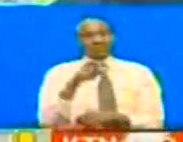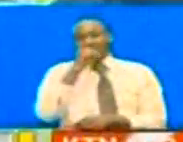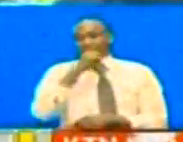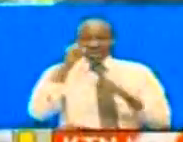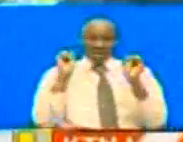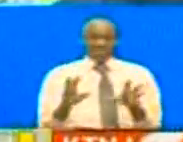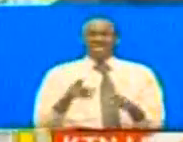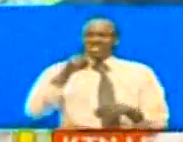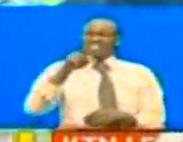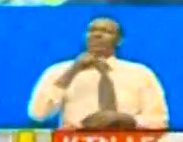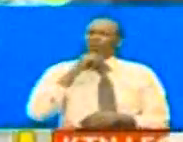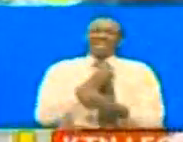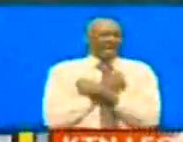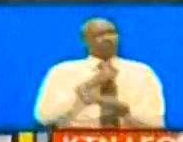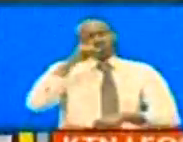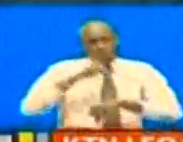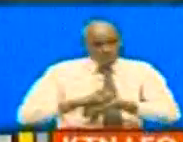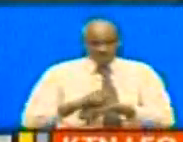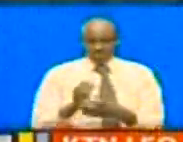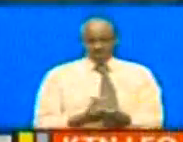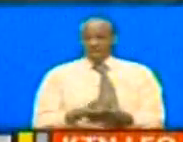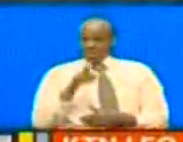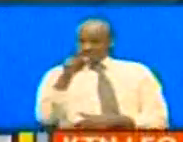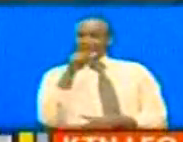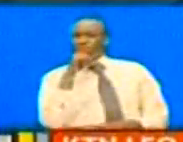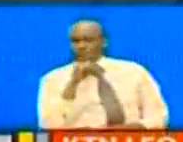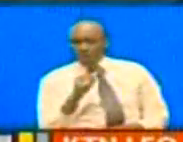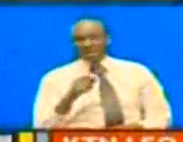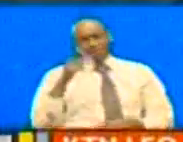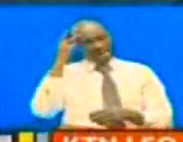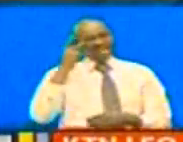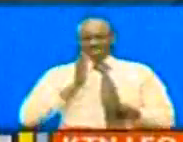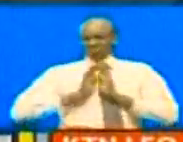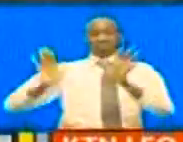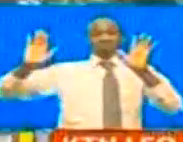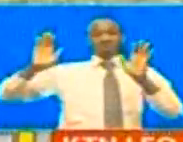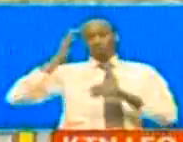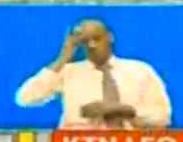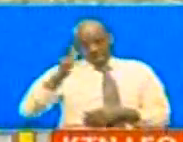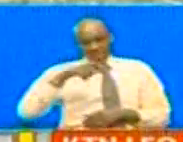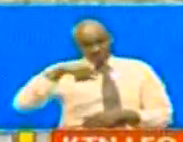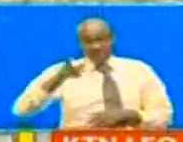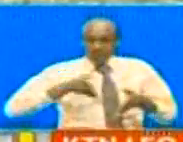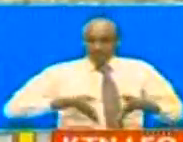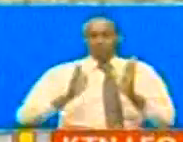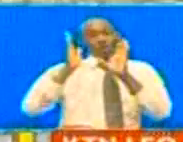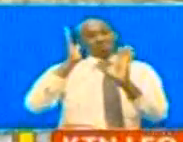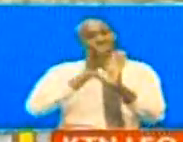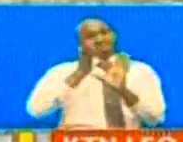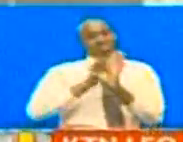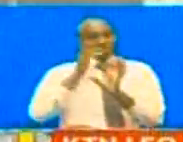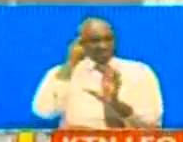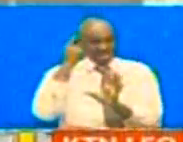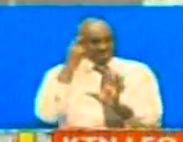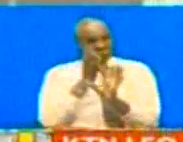ni mtoto ambaye amependa shule sana. Ni kijana aliyetelekezwa na wazazi wake kwa sababu ya kuzaliwa akiwa akili